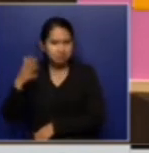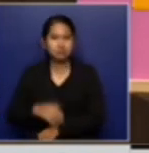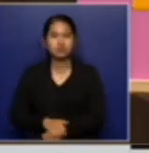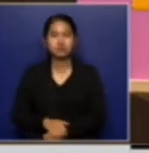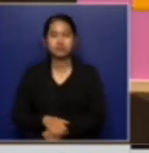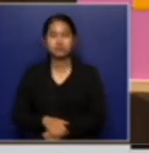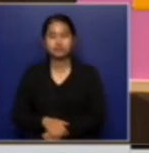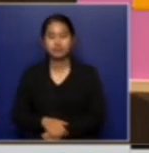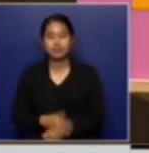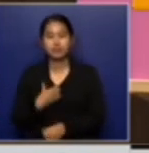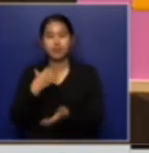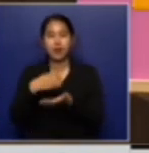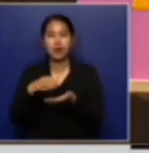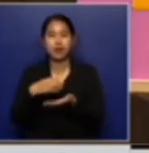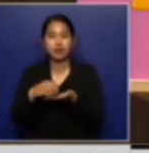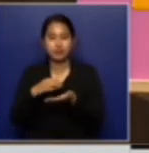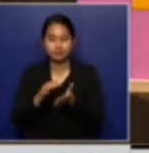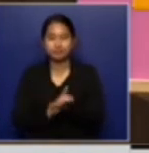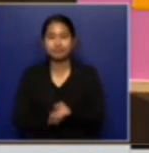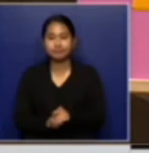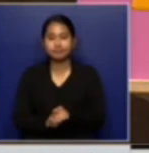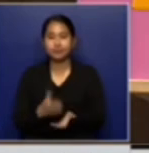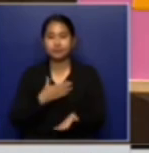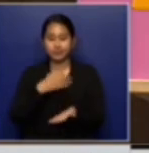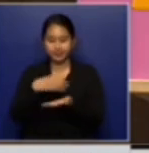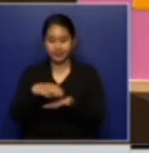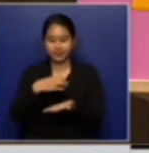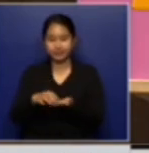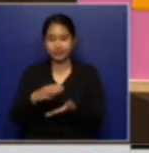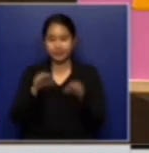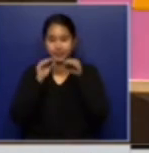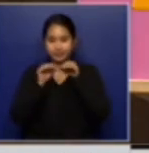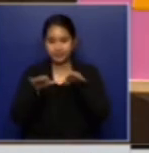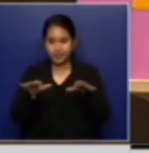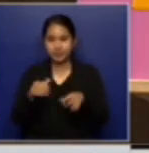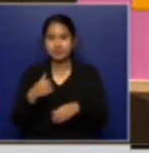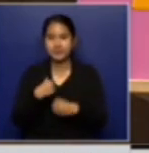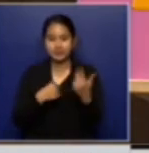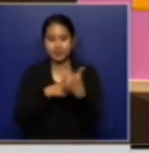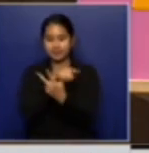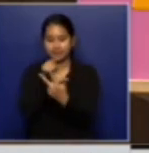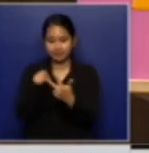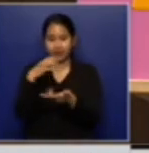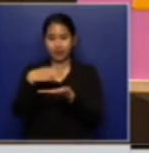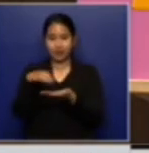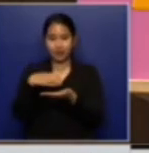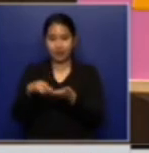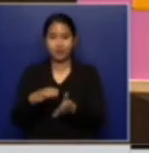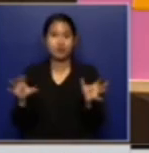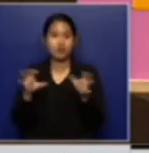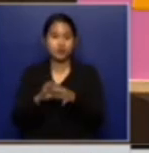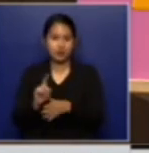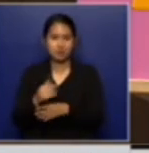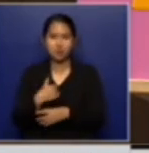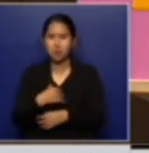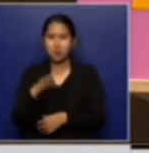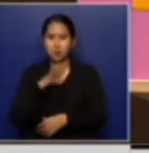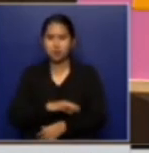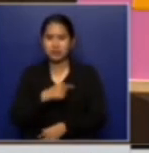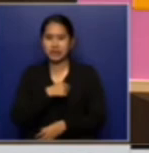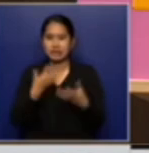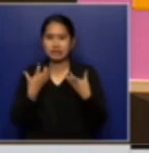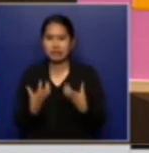านนี้ผมตีแผ่อีก3ด้านด้วยกันท่านประธานด้านหนึ่งที่น่าหนักใจที่สุด